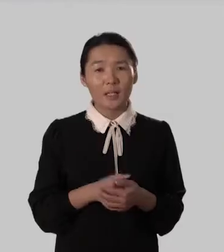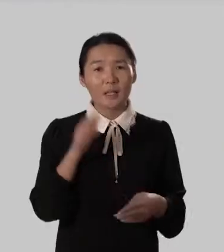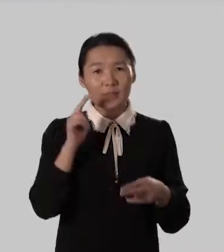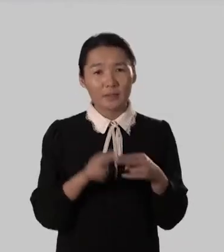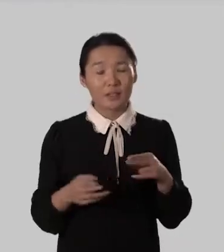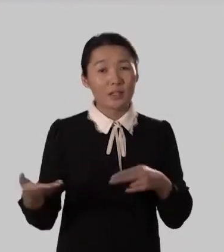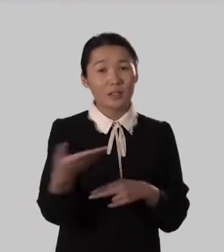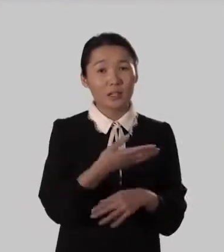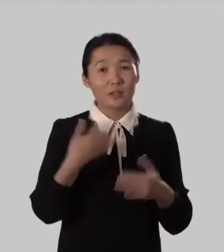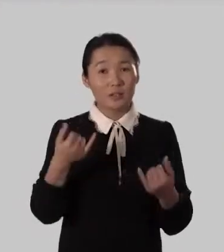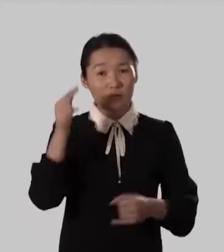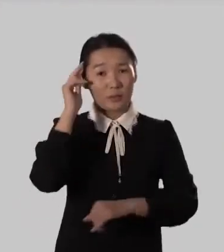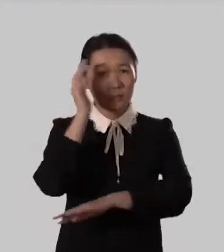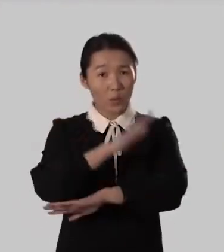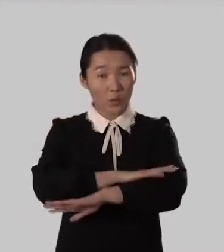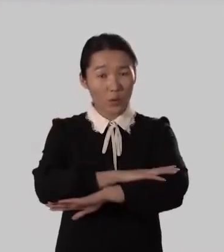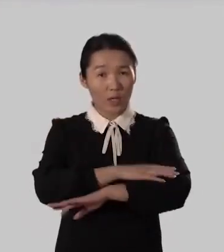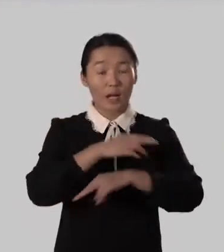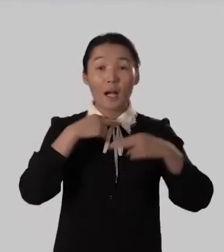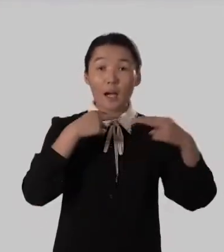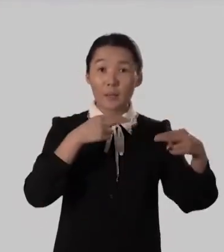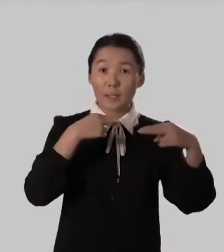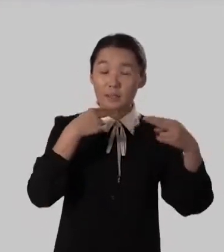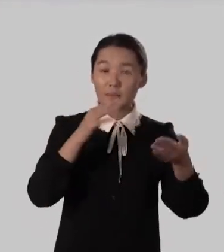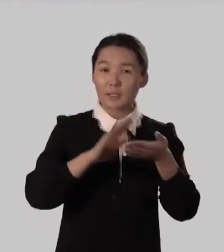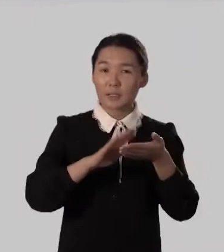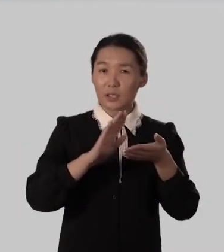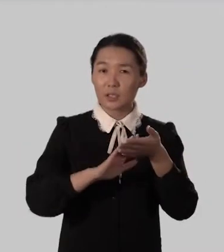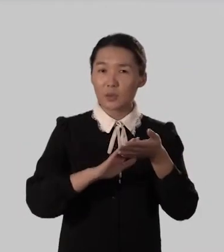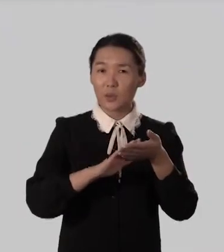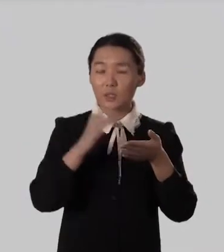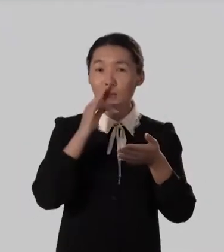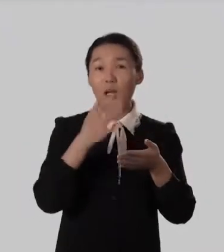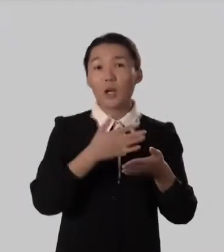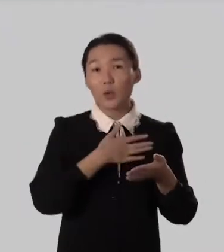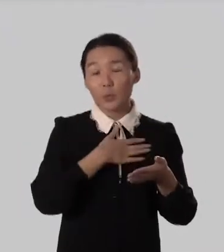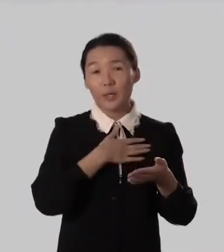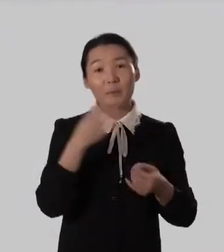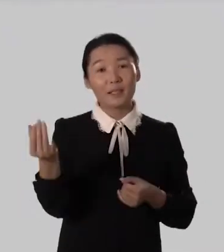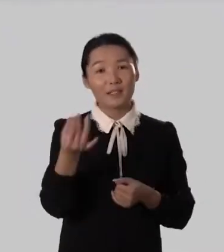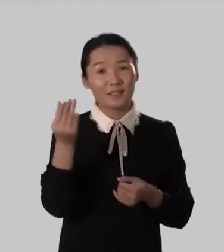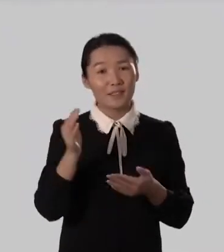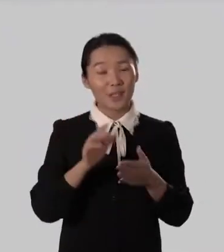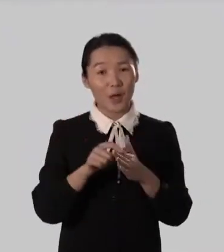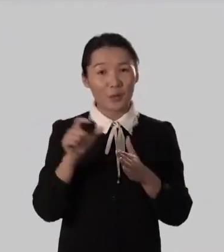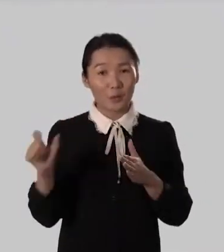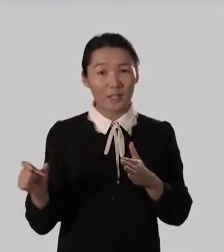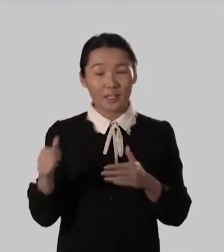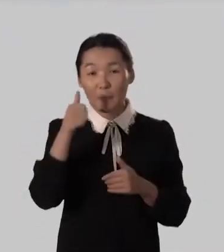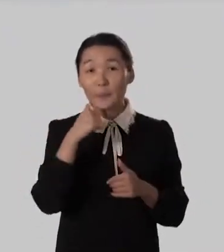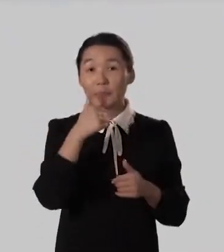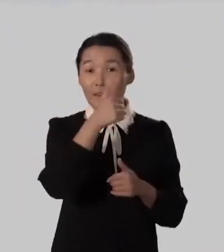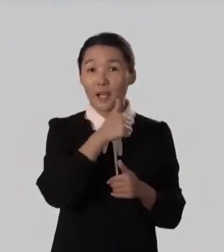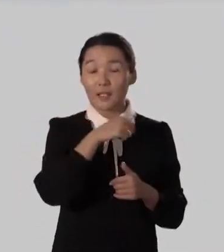и в завершении наш сегодняшнего урока обратимся к традиционной любимой и интересная рубрики